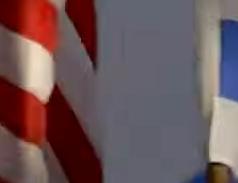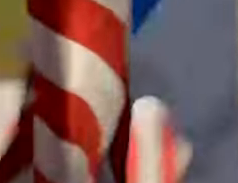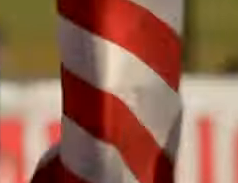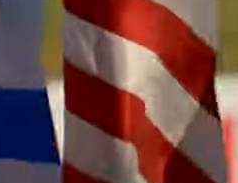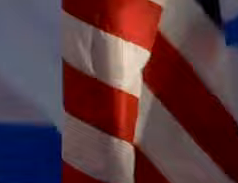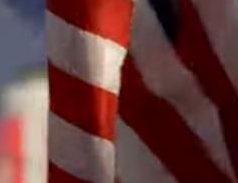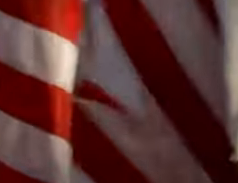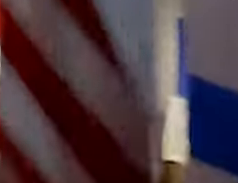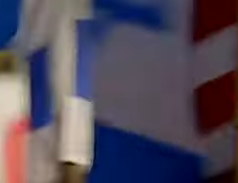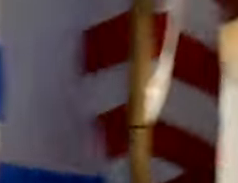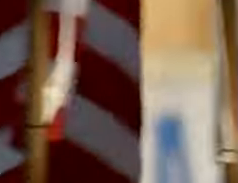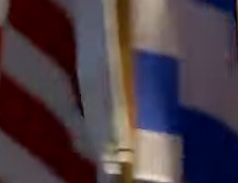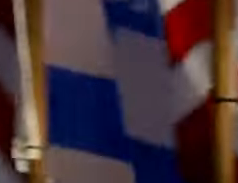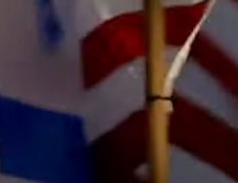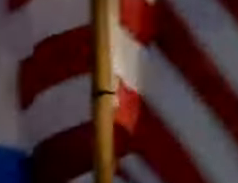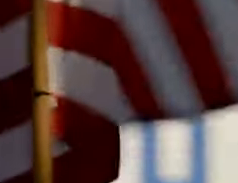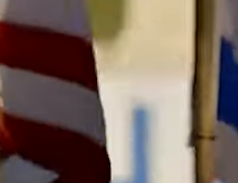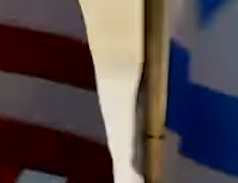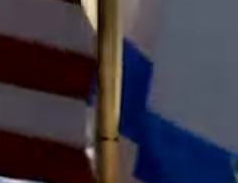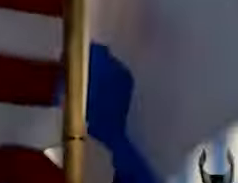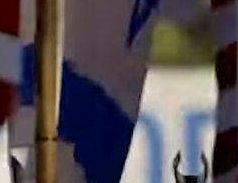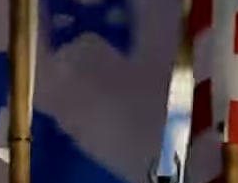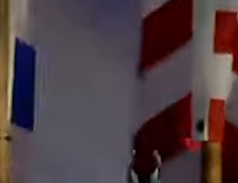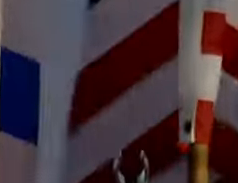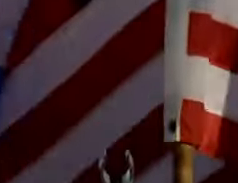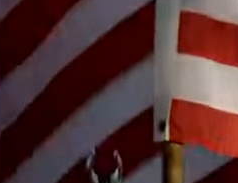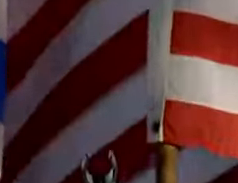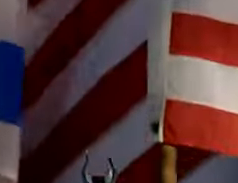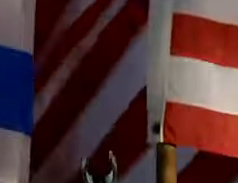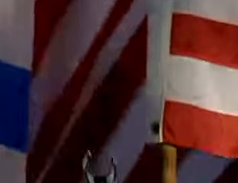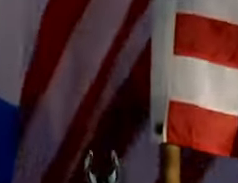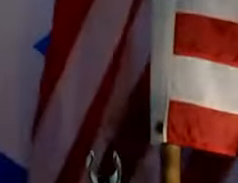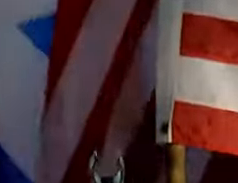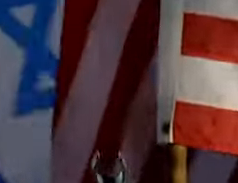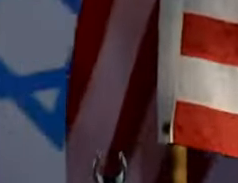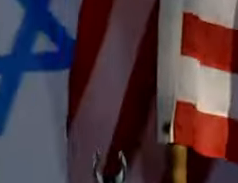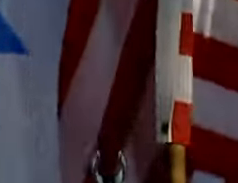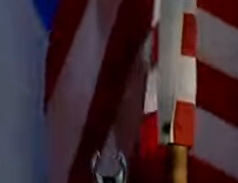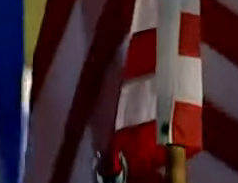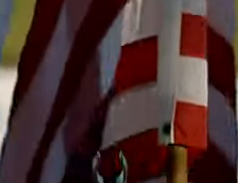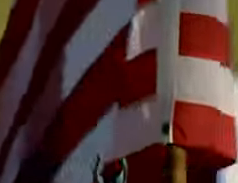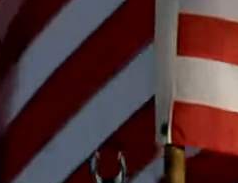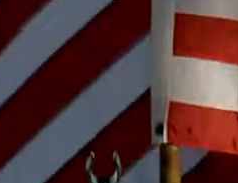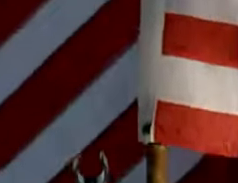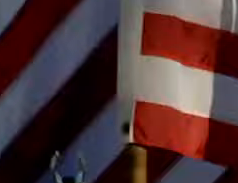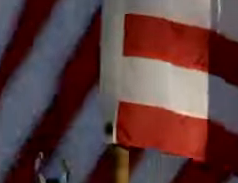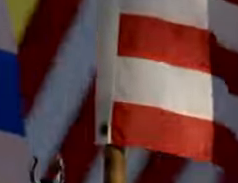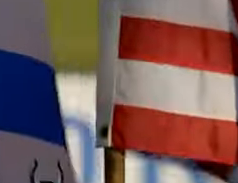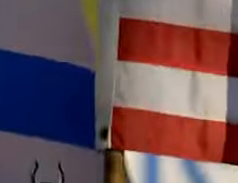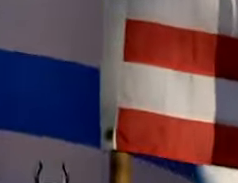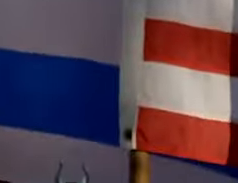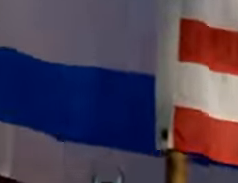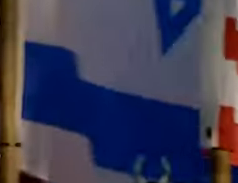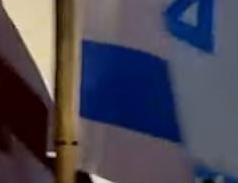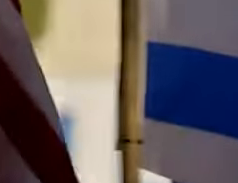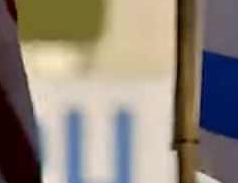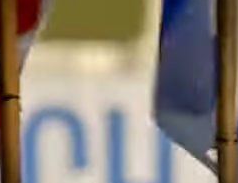הילדים, הילדות והמשפחות שנמצאות שם בשבי, שיחזרו בריאים בגופם ובנפשם.